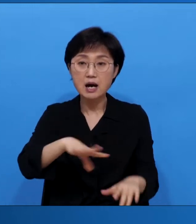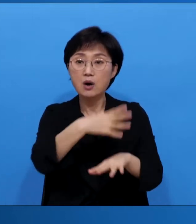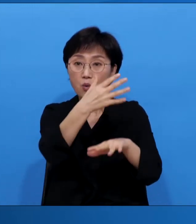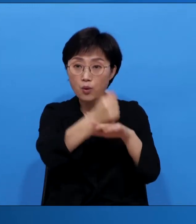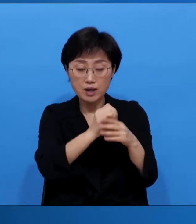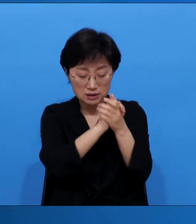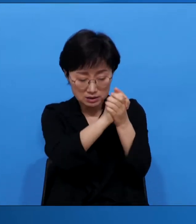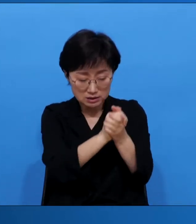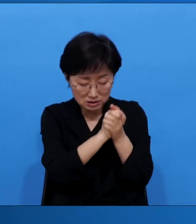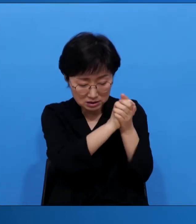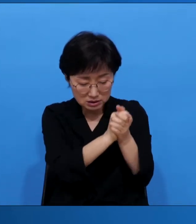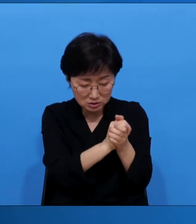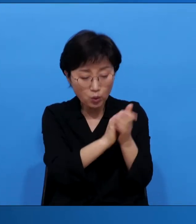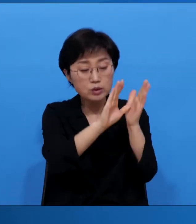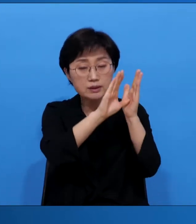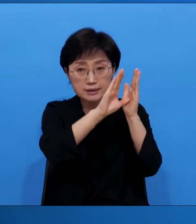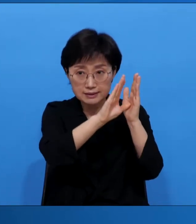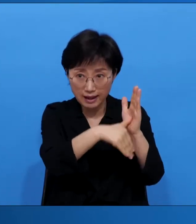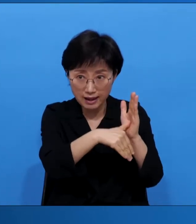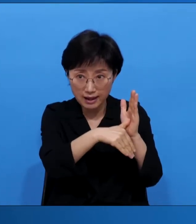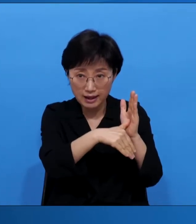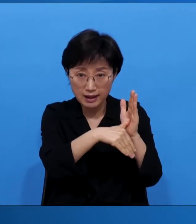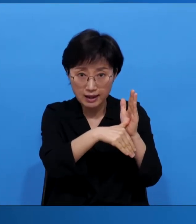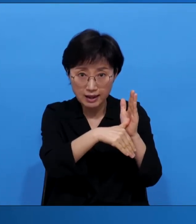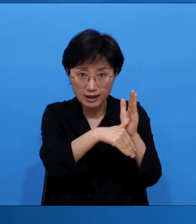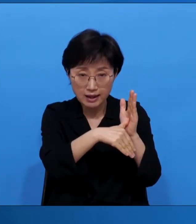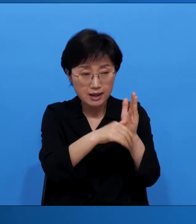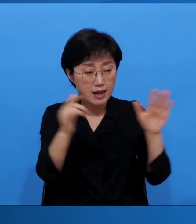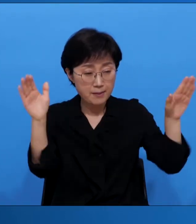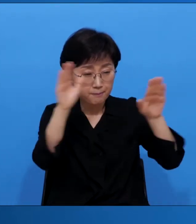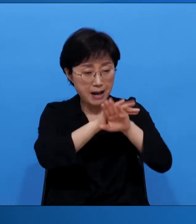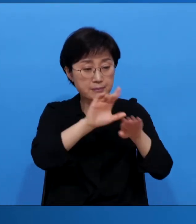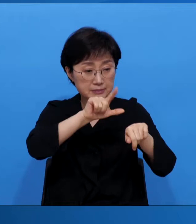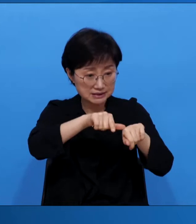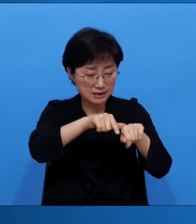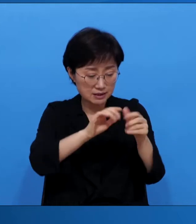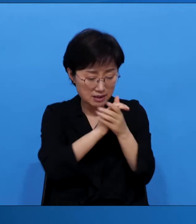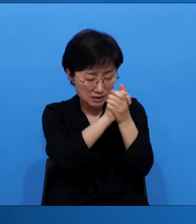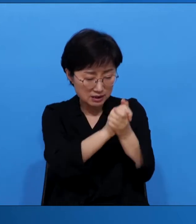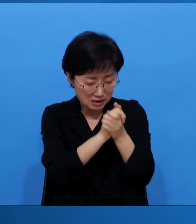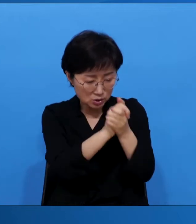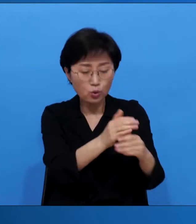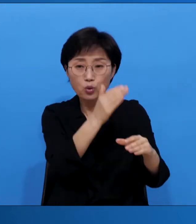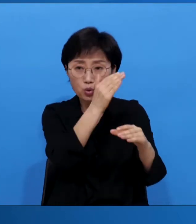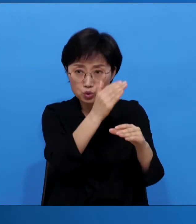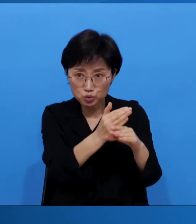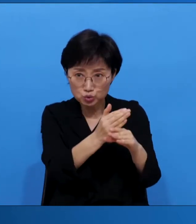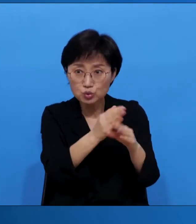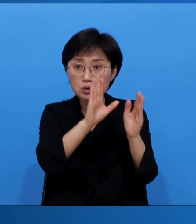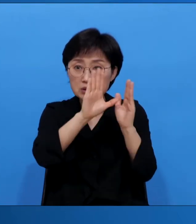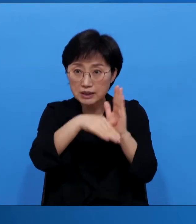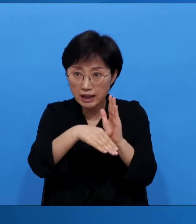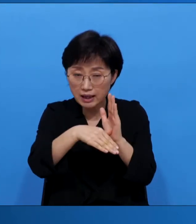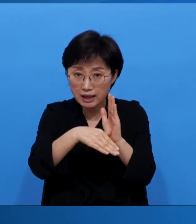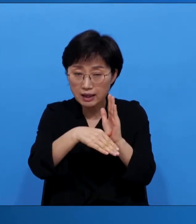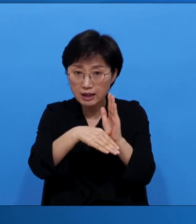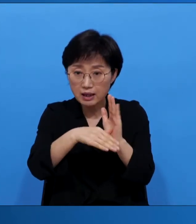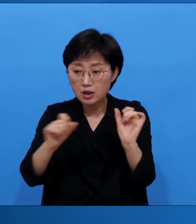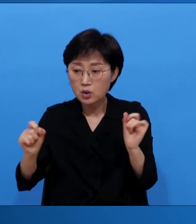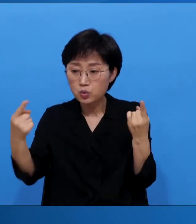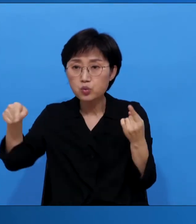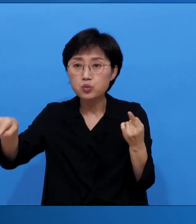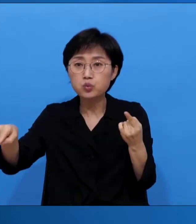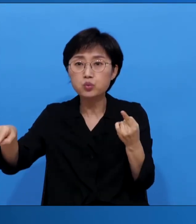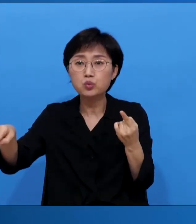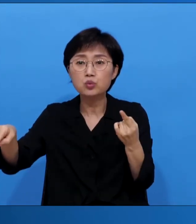very night. 히스기야 왕이 기도하던 밤에 그 말이에요. In other words, that night when King Hezekiah was